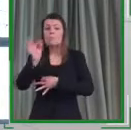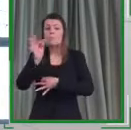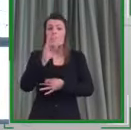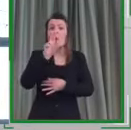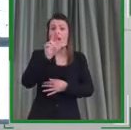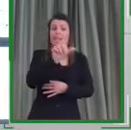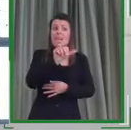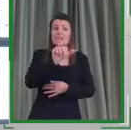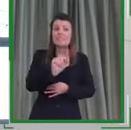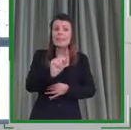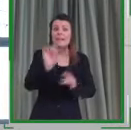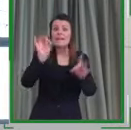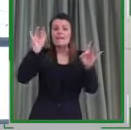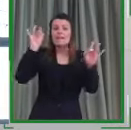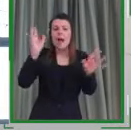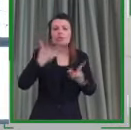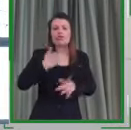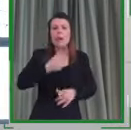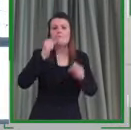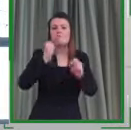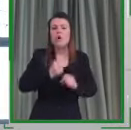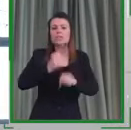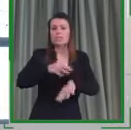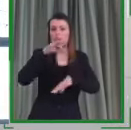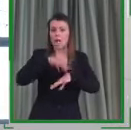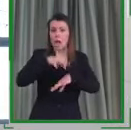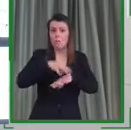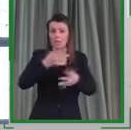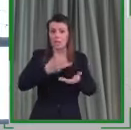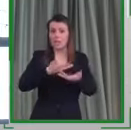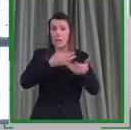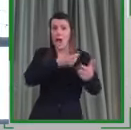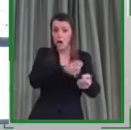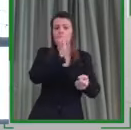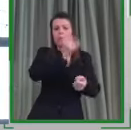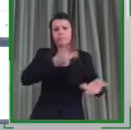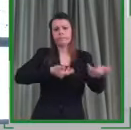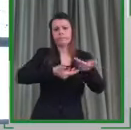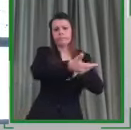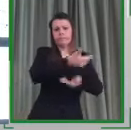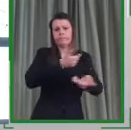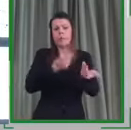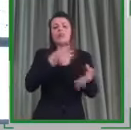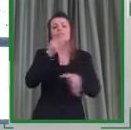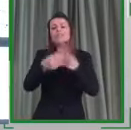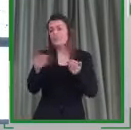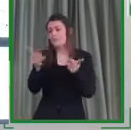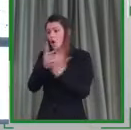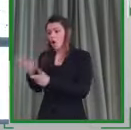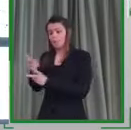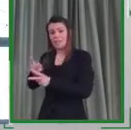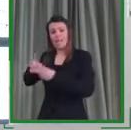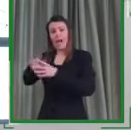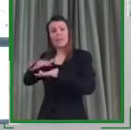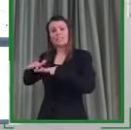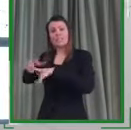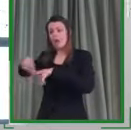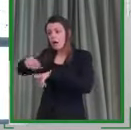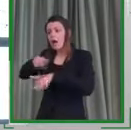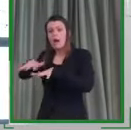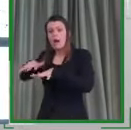e quindi di dare la possibilità al sistema ospedaliero di curare altre persone e quindi di salvare altre